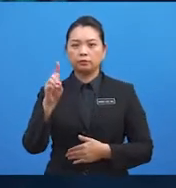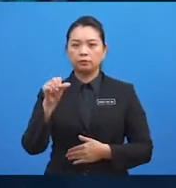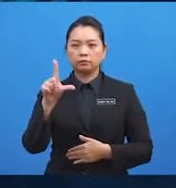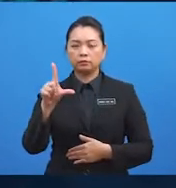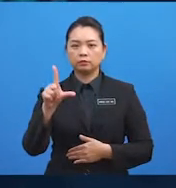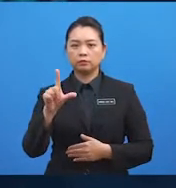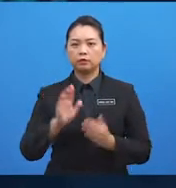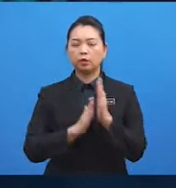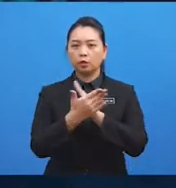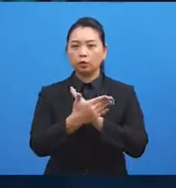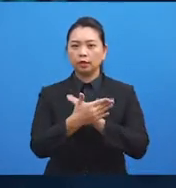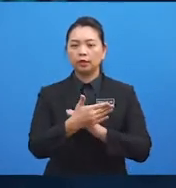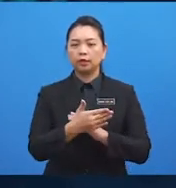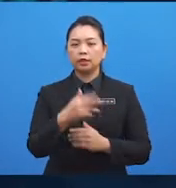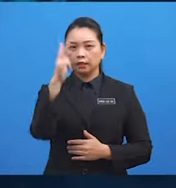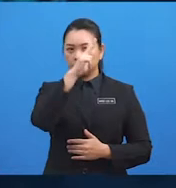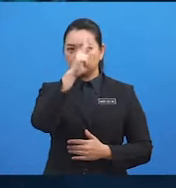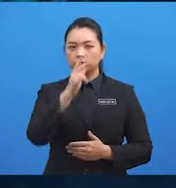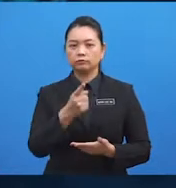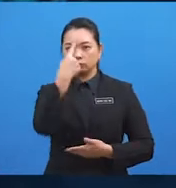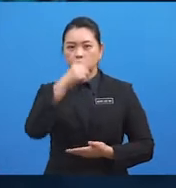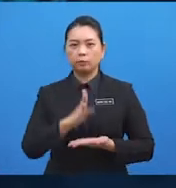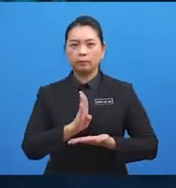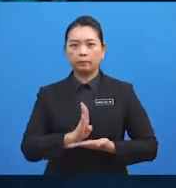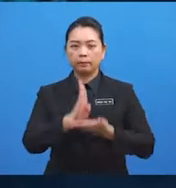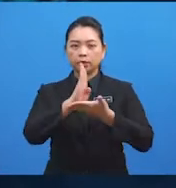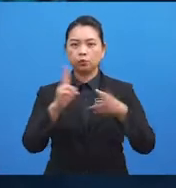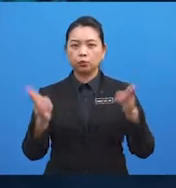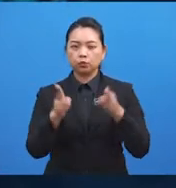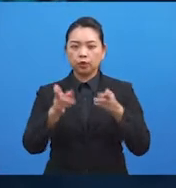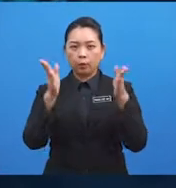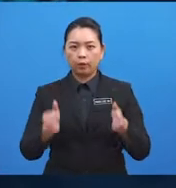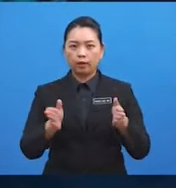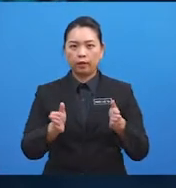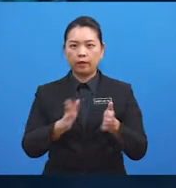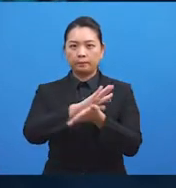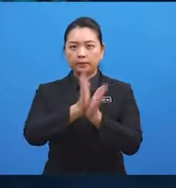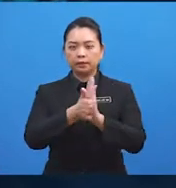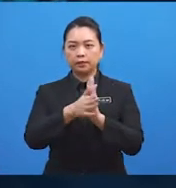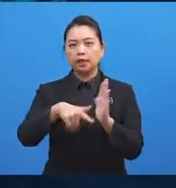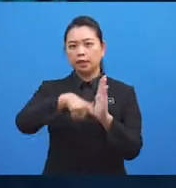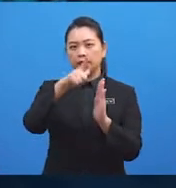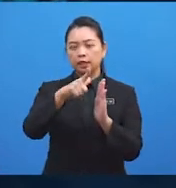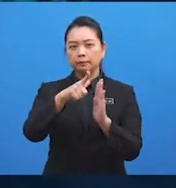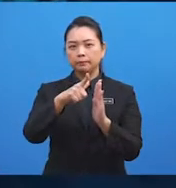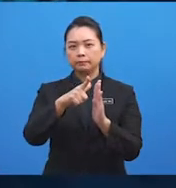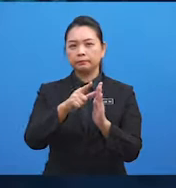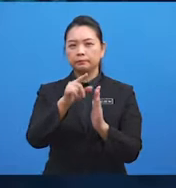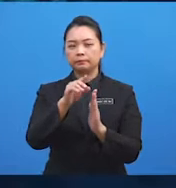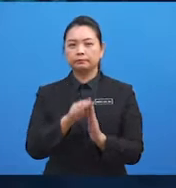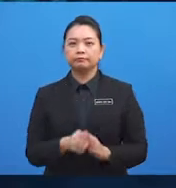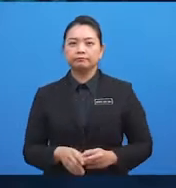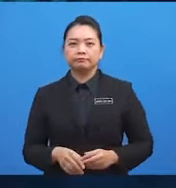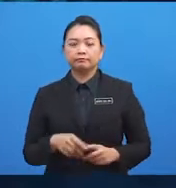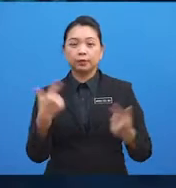ditawarkan oleh pihak kerajaan untuk membantu usahawan menjadi lebih berdaya